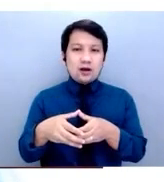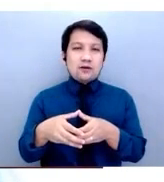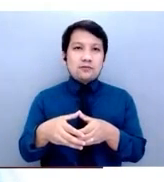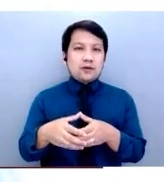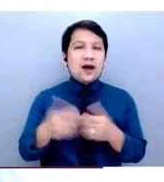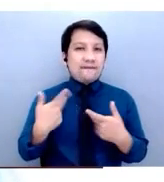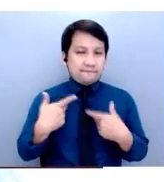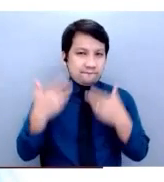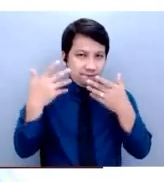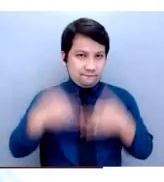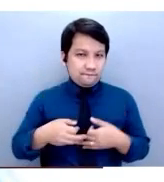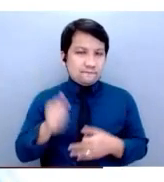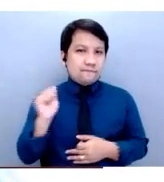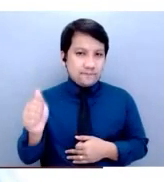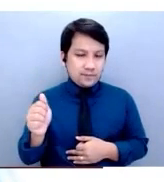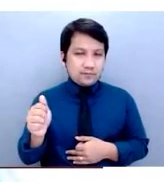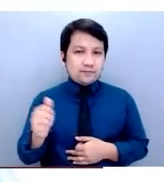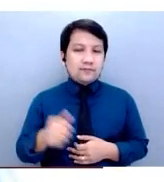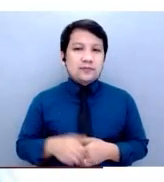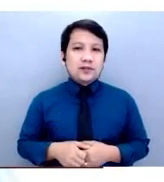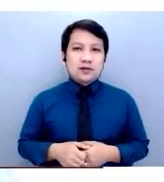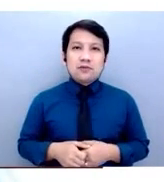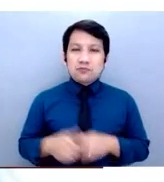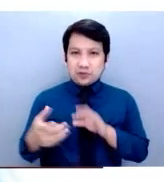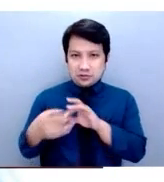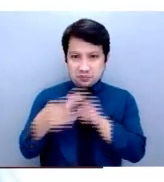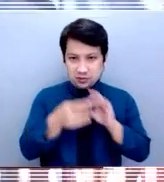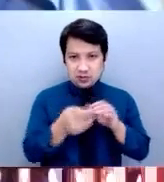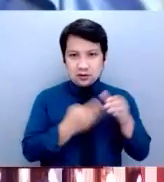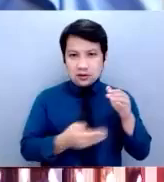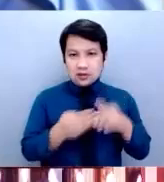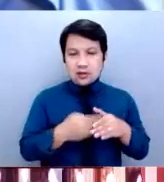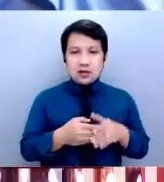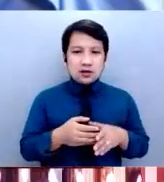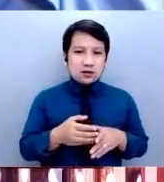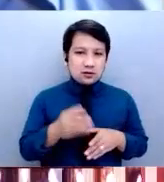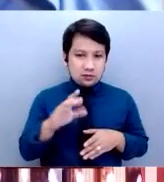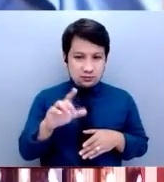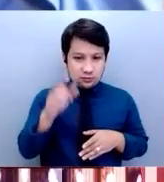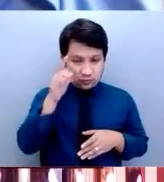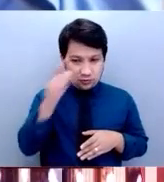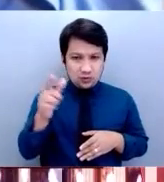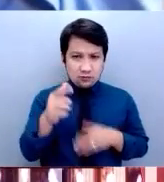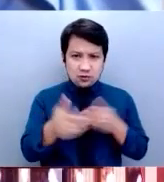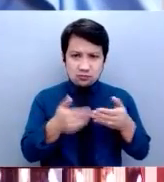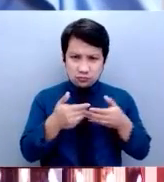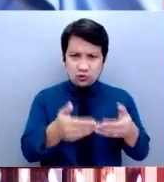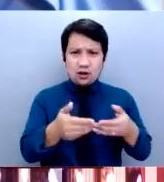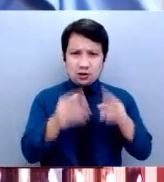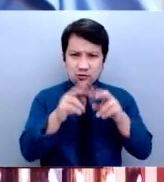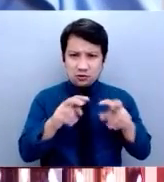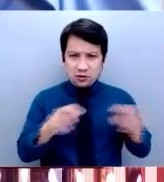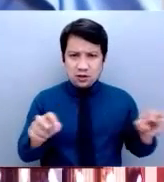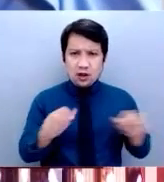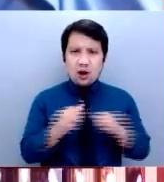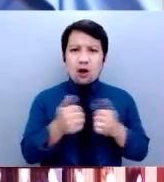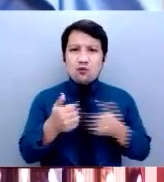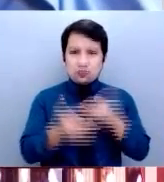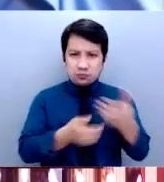decision doon na pwedeng maging basihan. Louie, can you walk us through the process? Paano ho ba kapag katulad